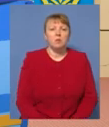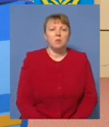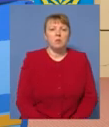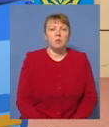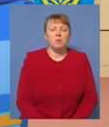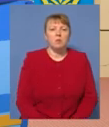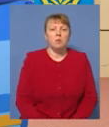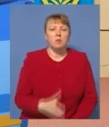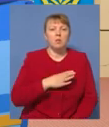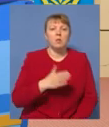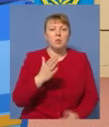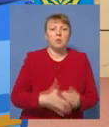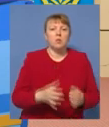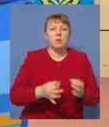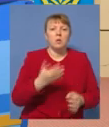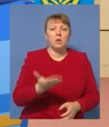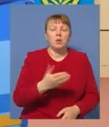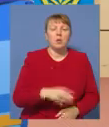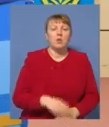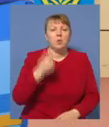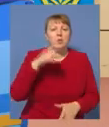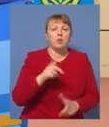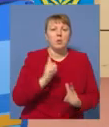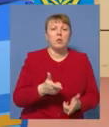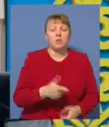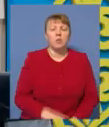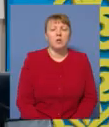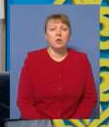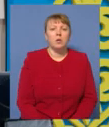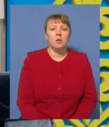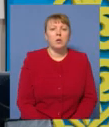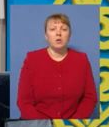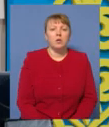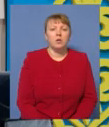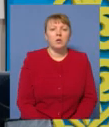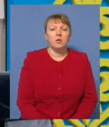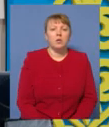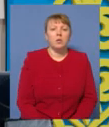прерывает следователь, а мы согласовываем его решение. Мы согласовываем.